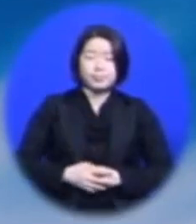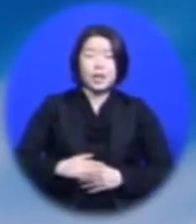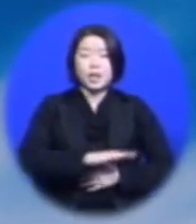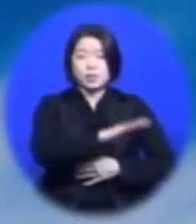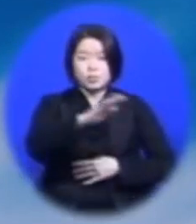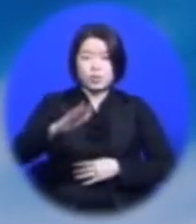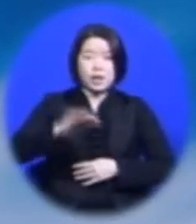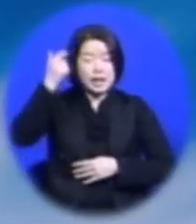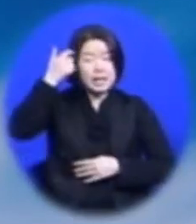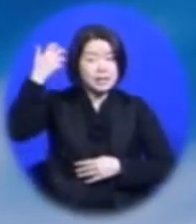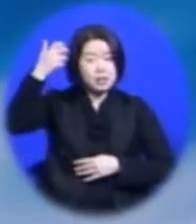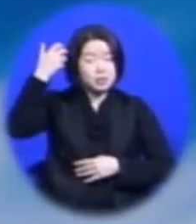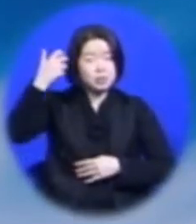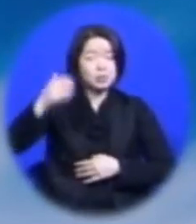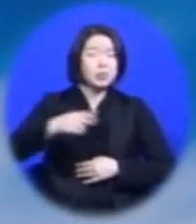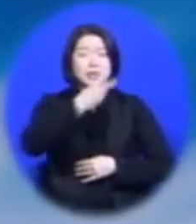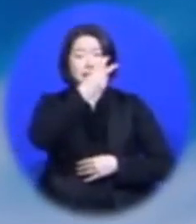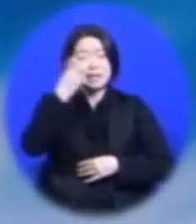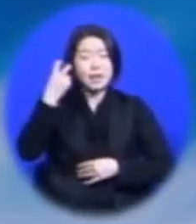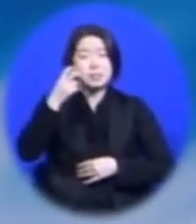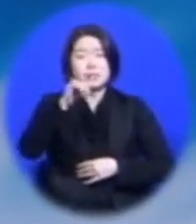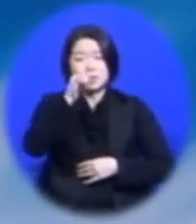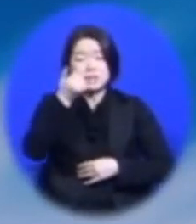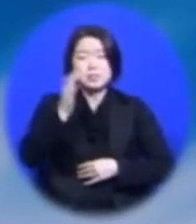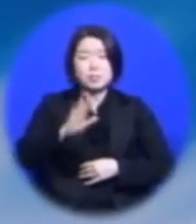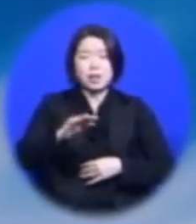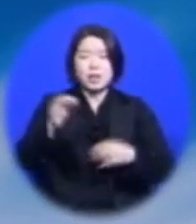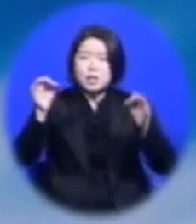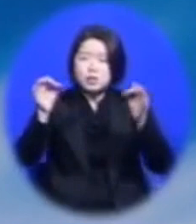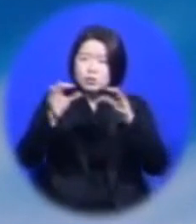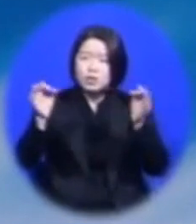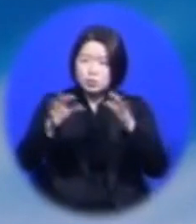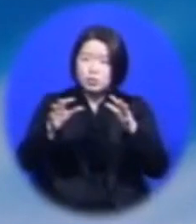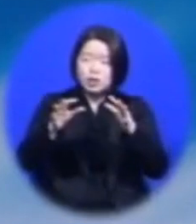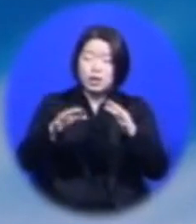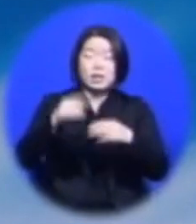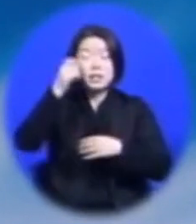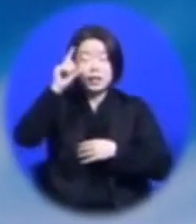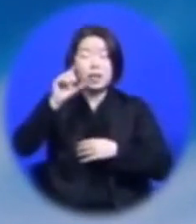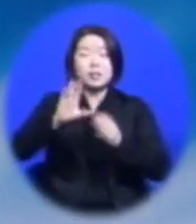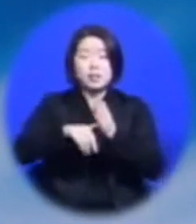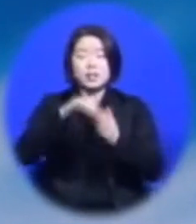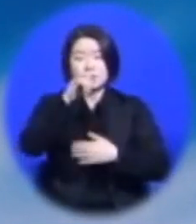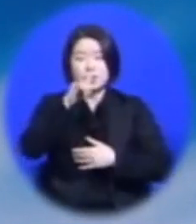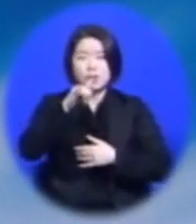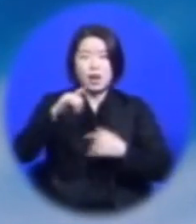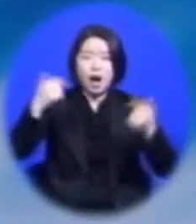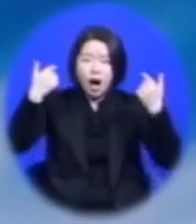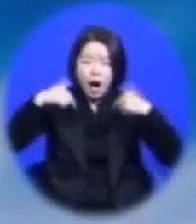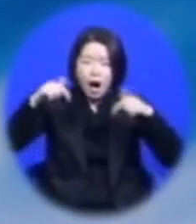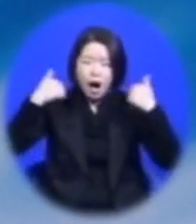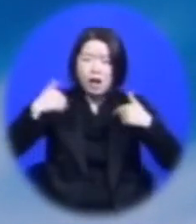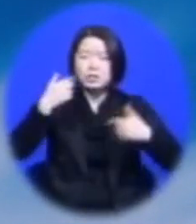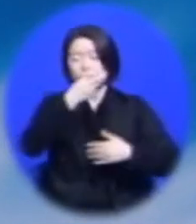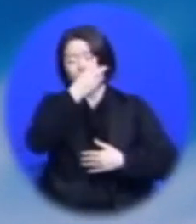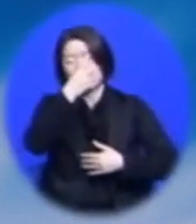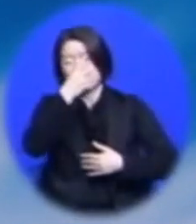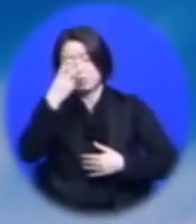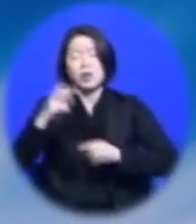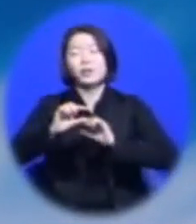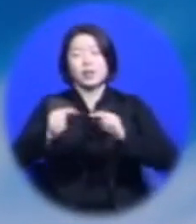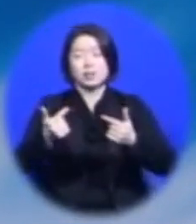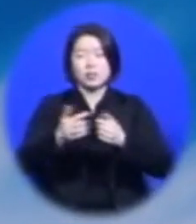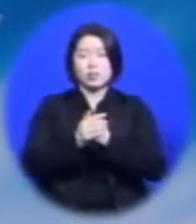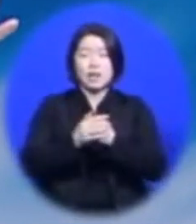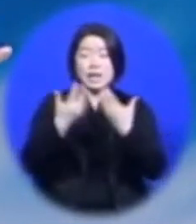우리가 영적으로 잠이 들어 있다가도 순간순간 깹니다. 항상 잠들어 있는 것만은 아닙니다.